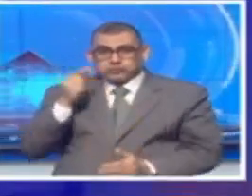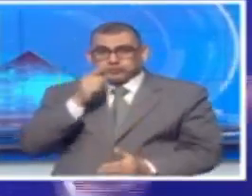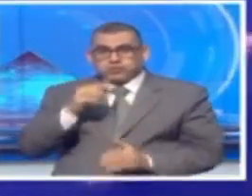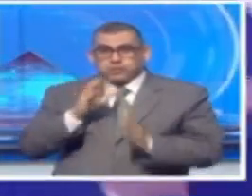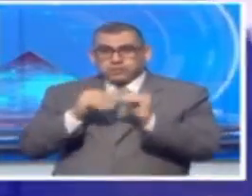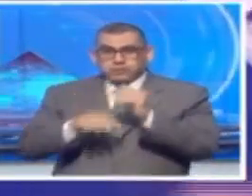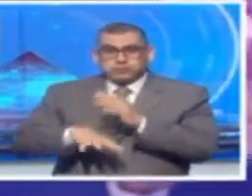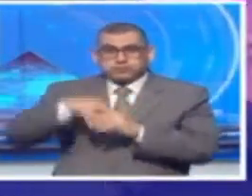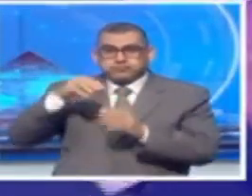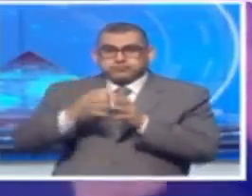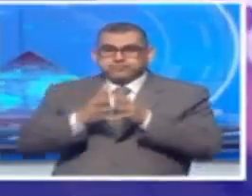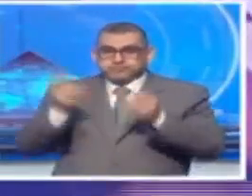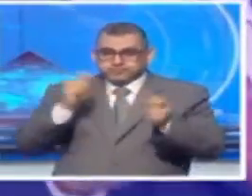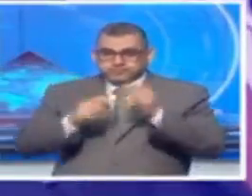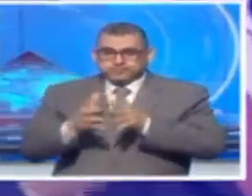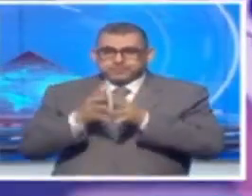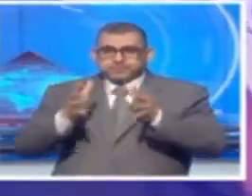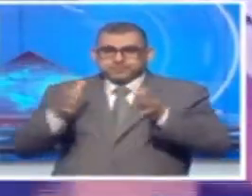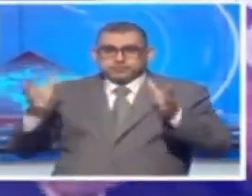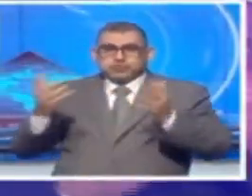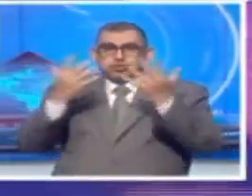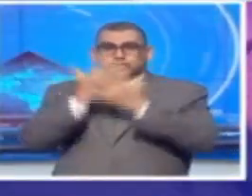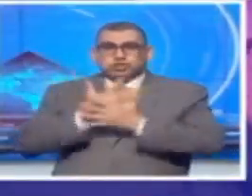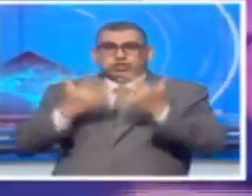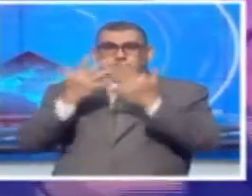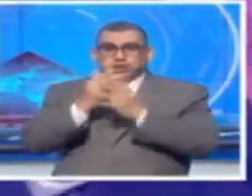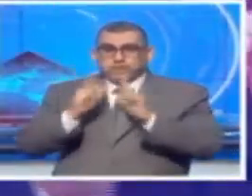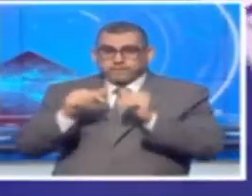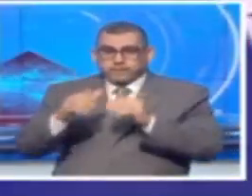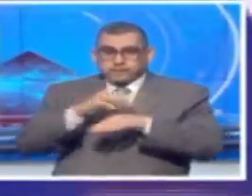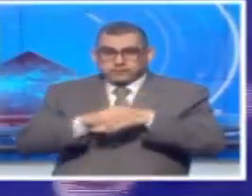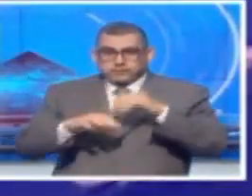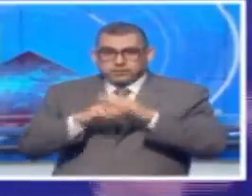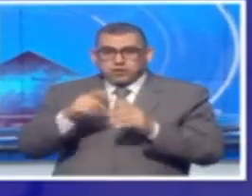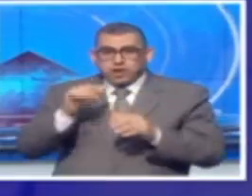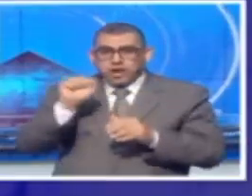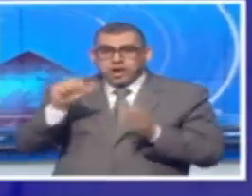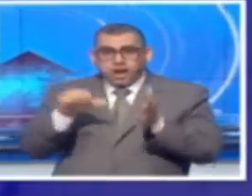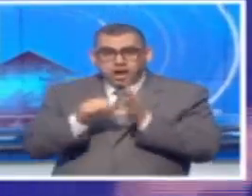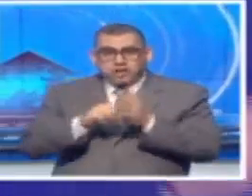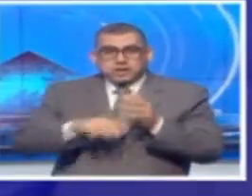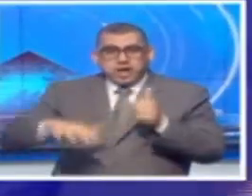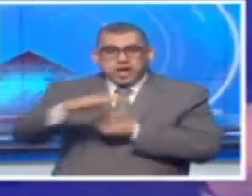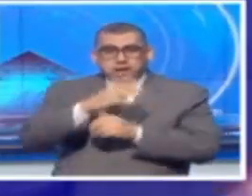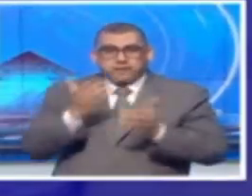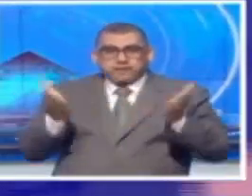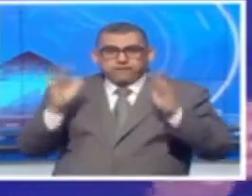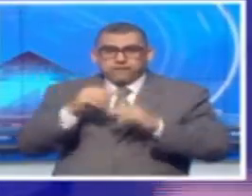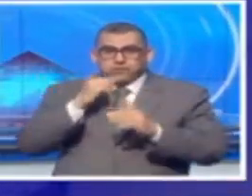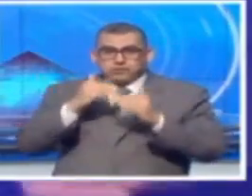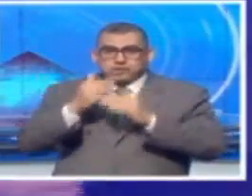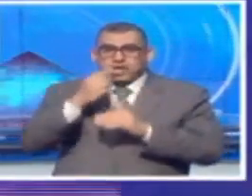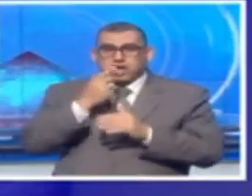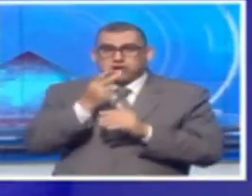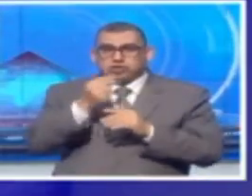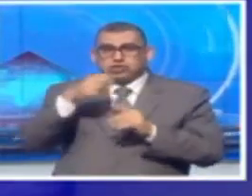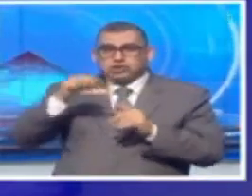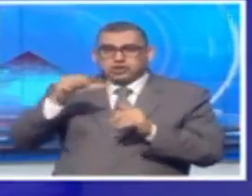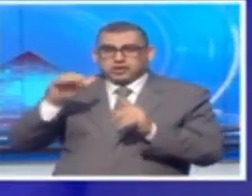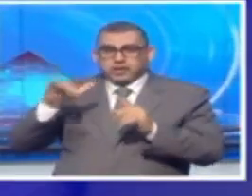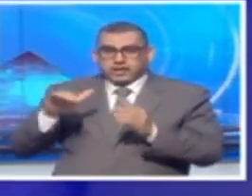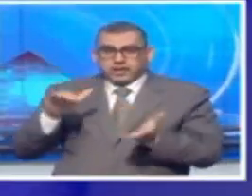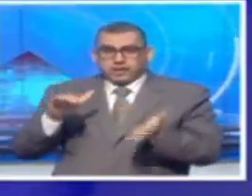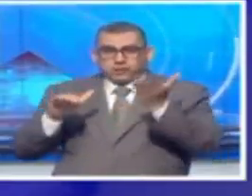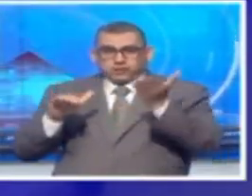مصر فتضاعف إنتاج الشركات المصرية الخاصة والعامة بالمقارنة بعام 2019،